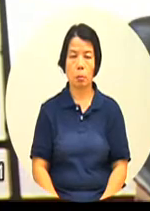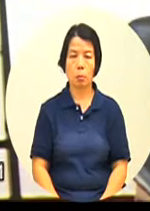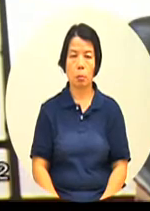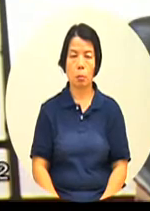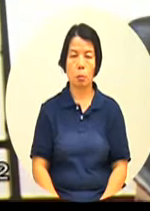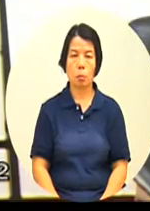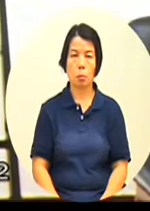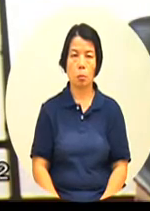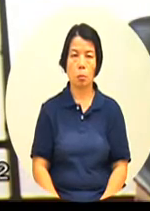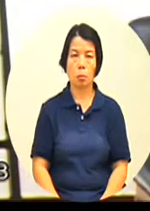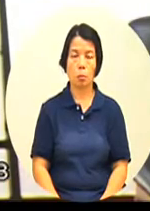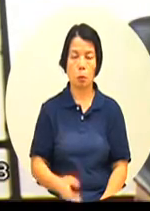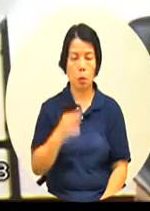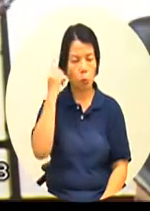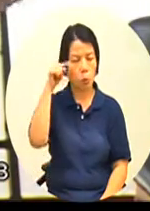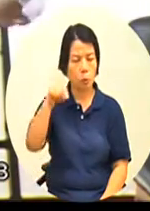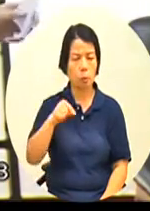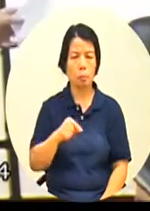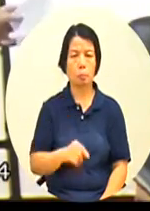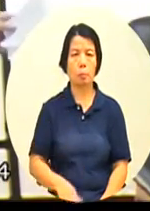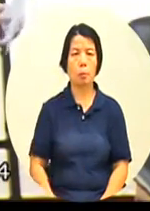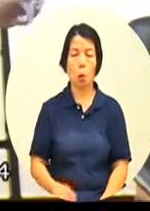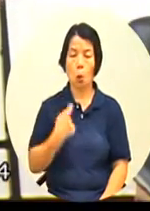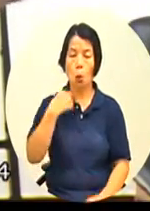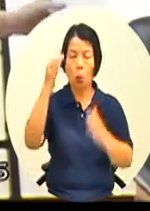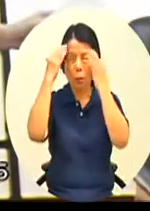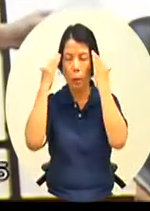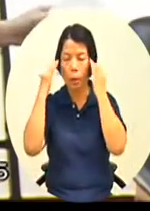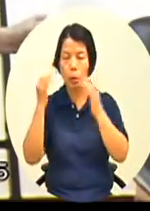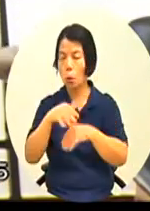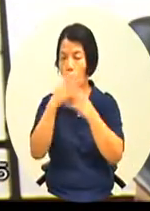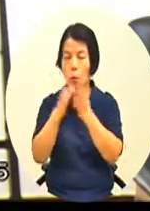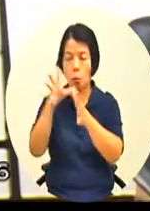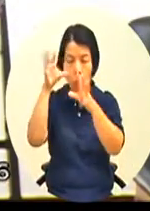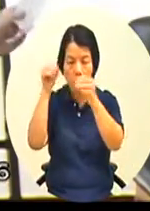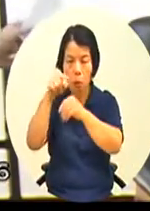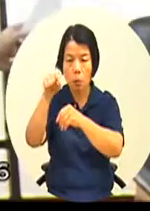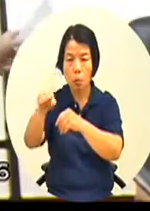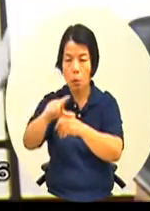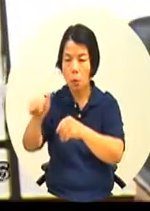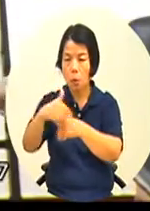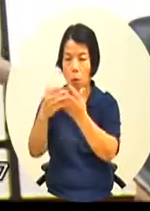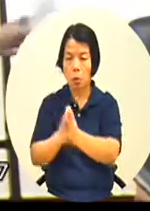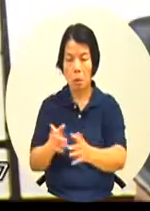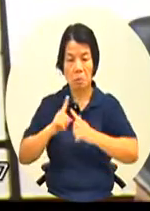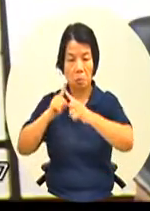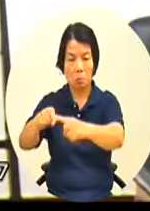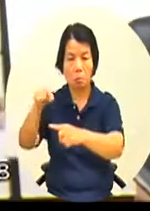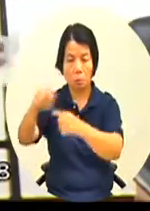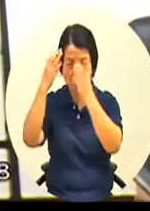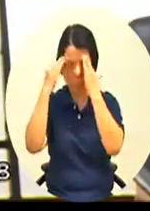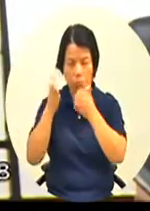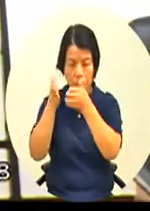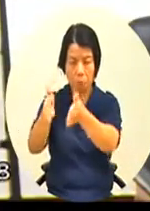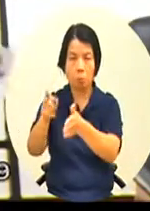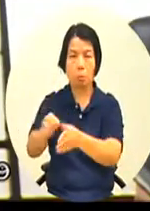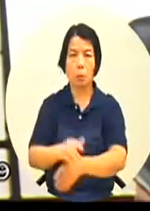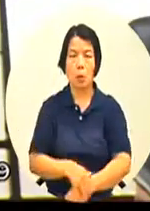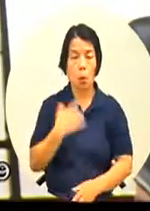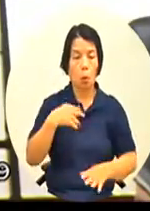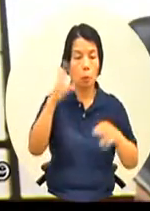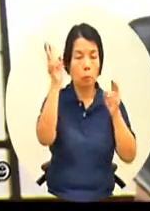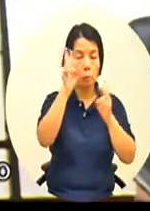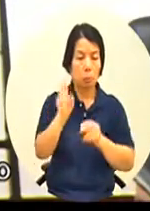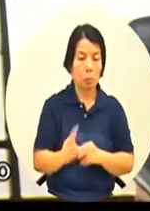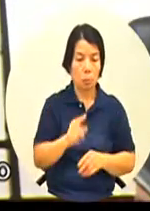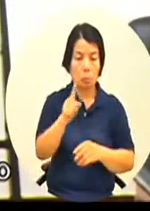么多，感觉现在的事务所就是我男子我主要就是男子而已，你就是要来家。那这个在我们推动这个电子化，我相